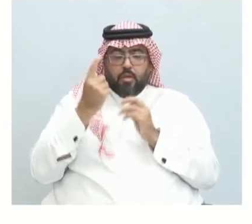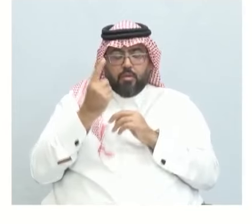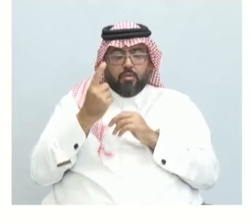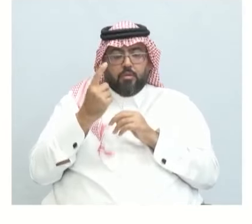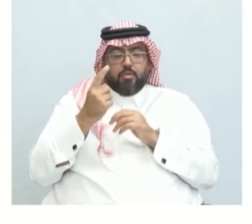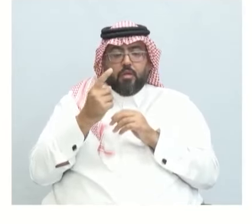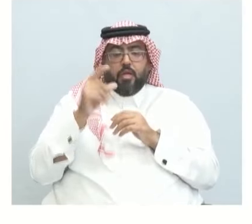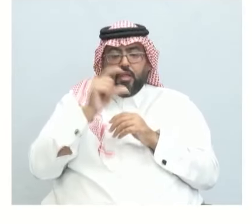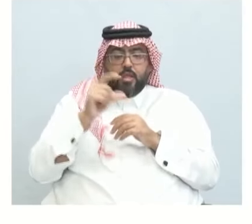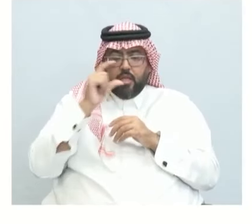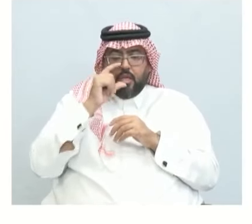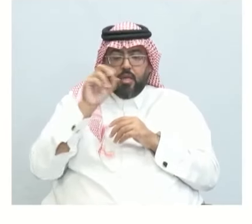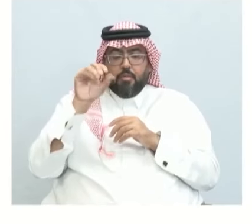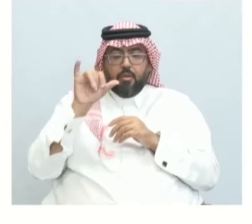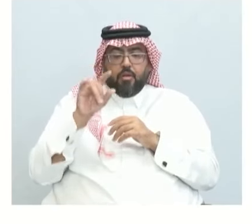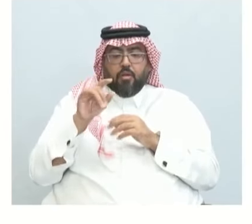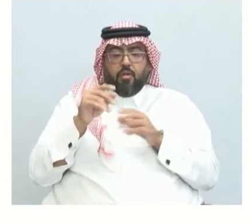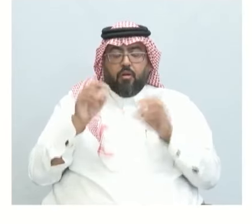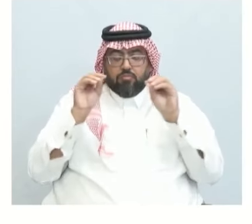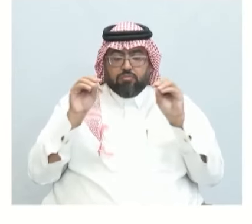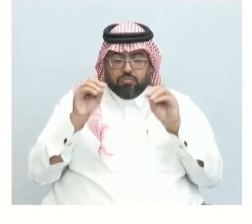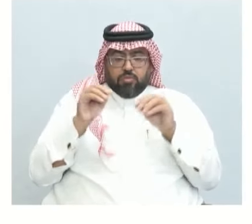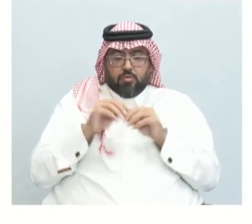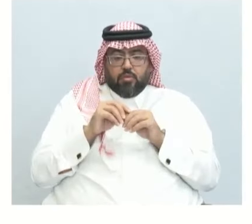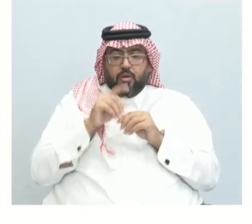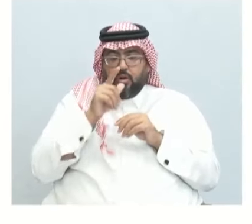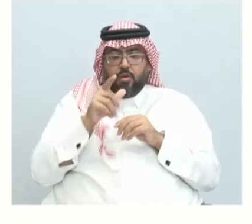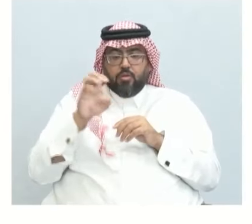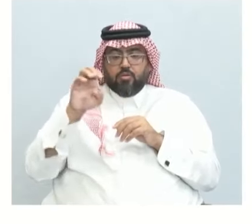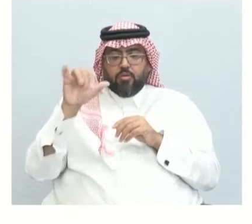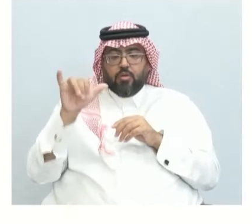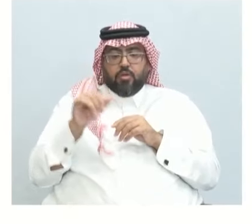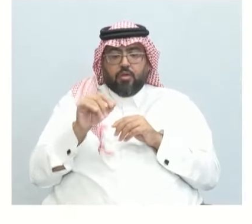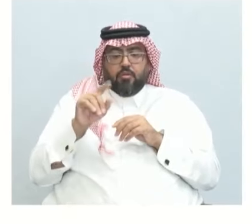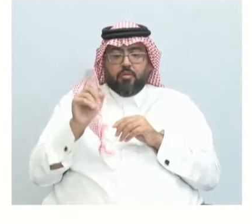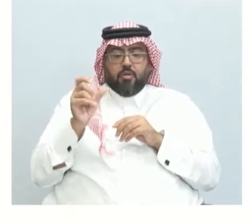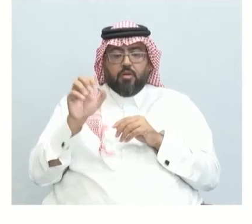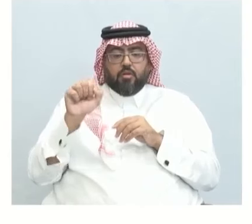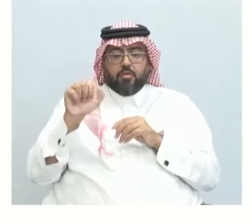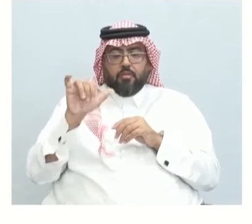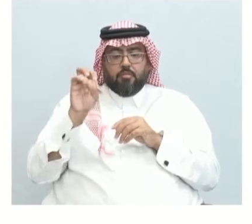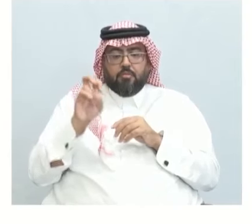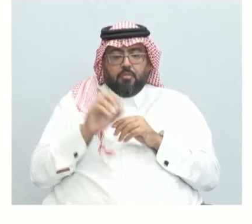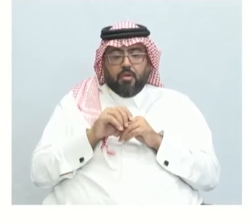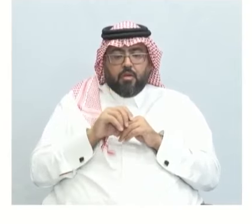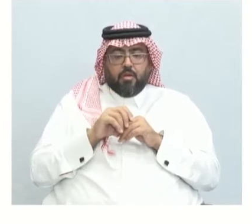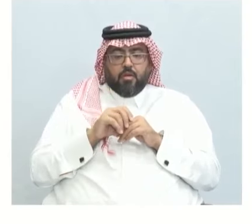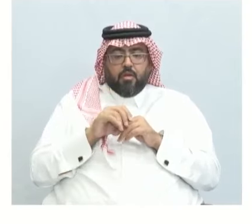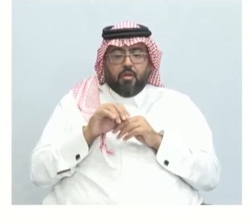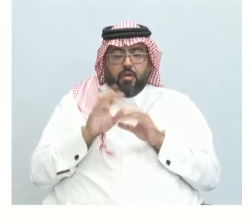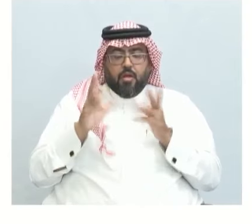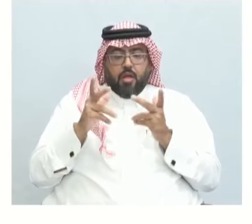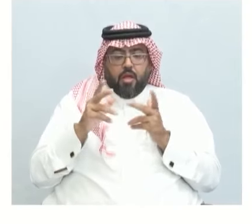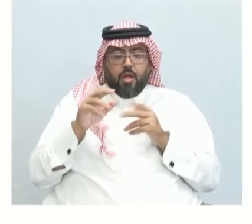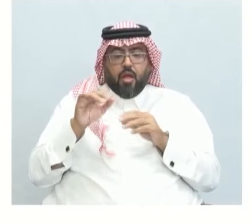يكون على دين قبيلته في رشدها وغيه يقول دريد ابن الصمه وهل انا الا من غزيه ان